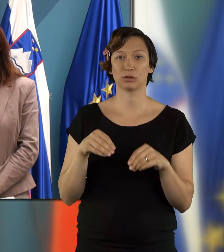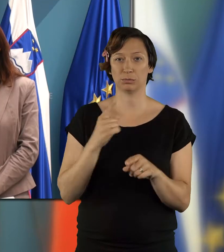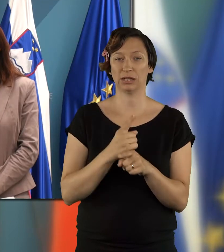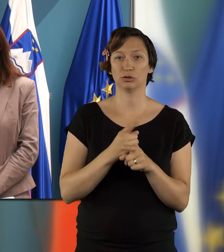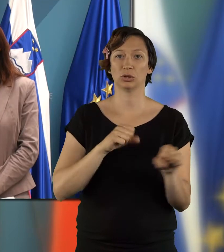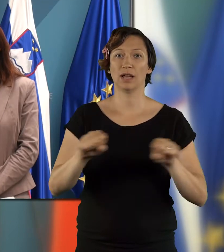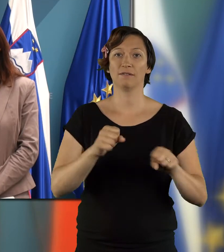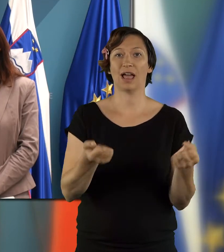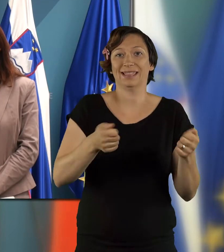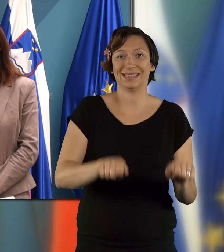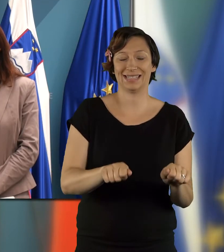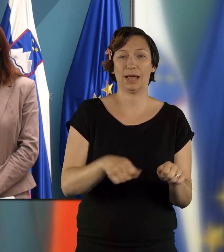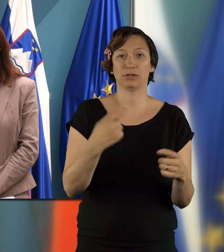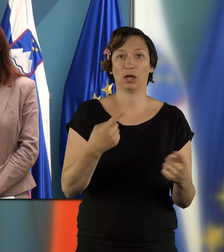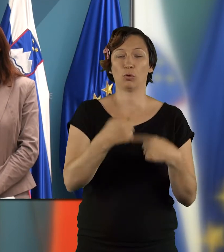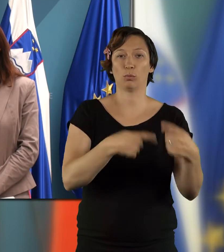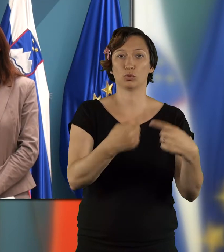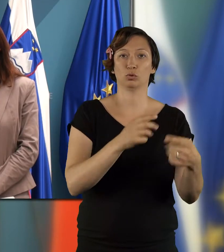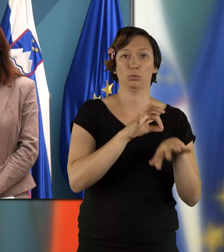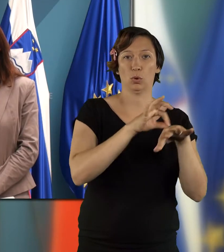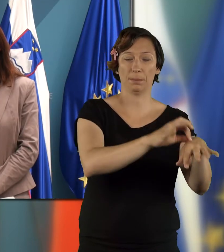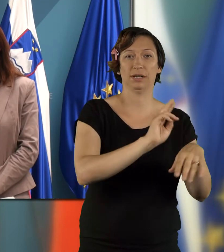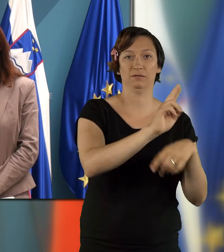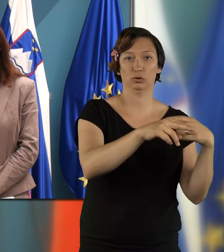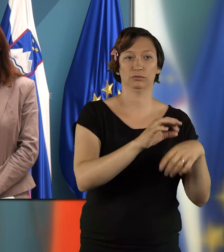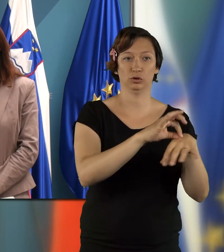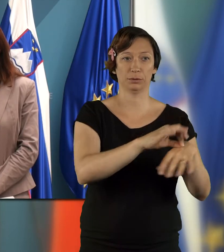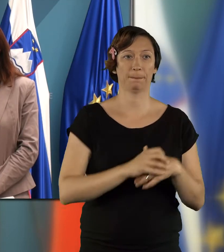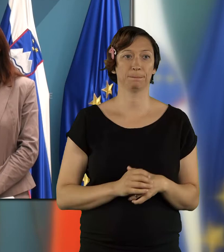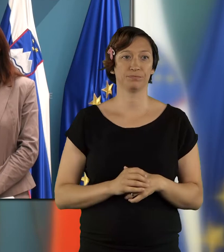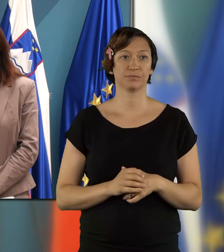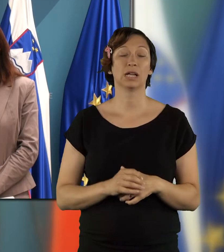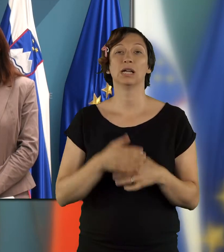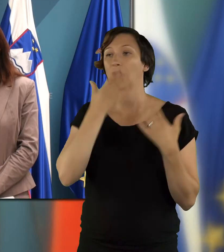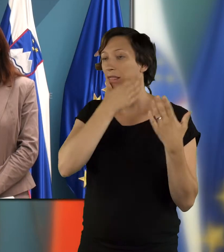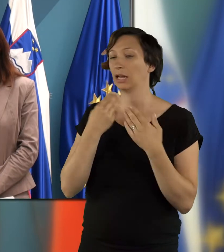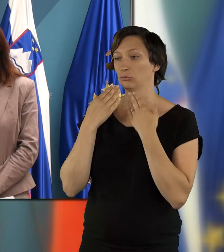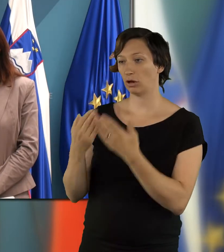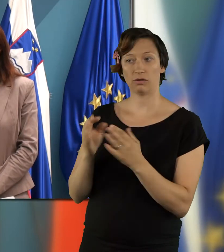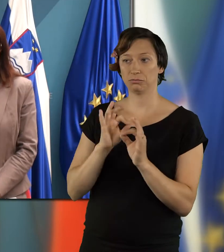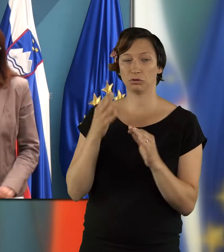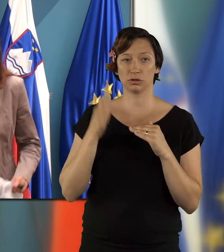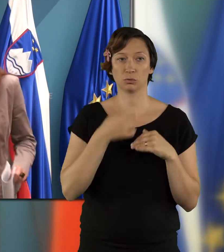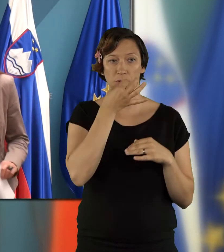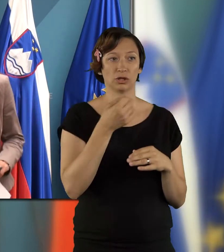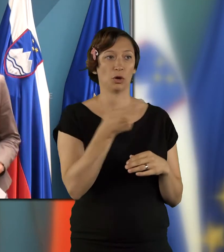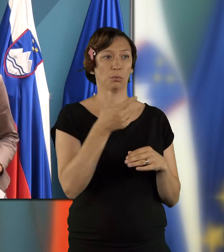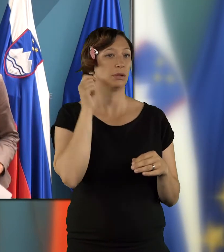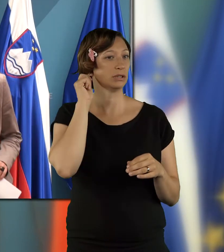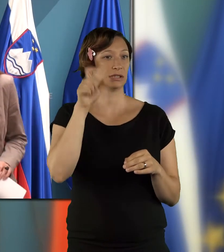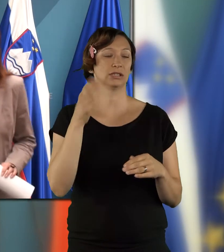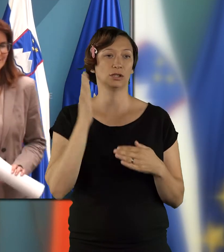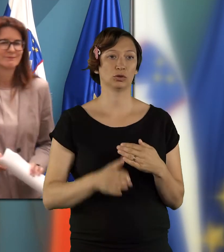tudi vladni sklep, da postopkovno to peljamo naprej. Tako, najlepša hvala na to temo obema